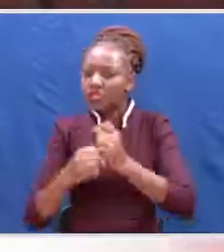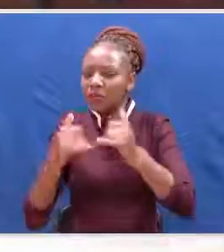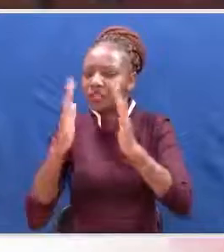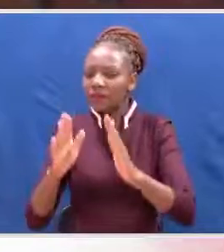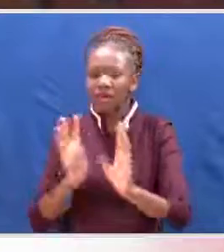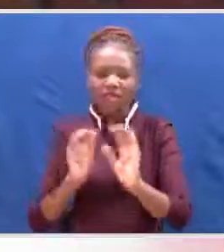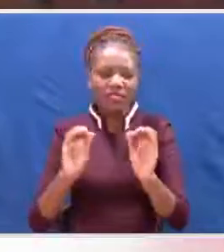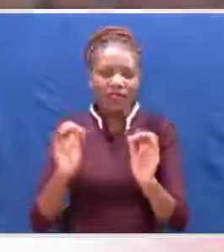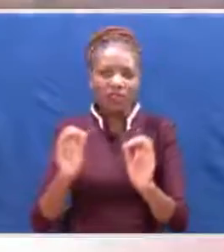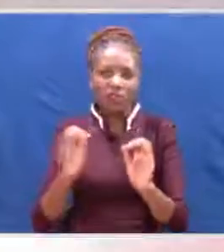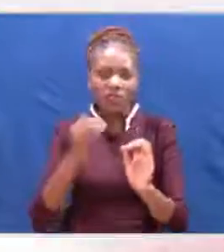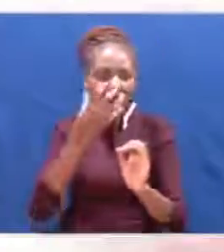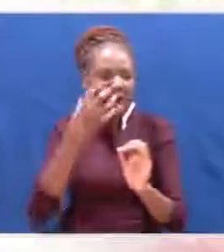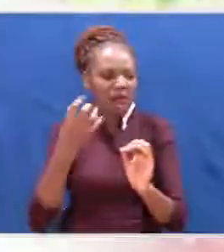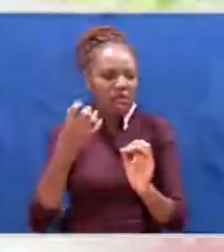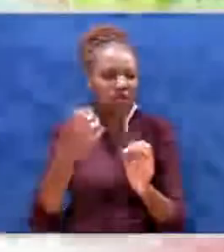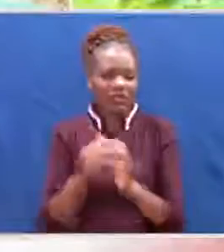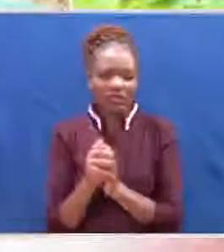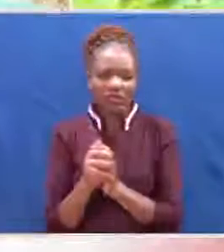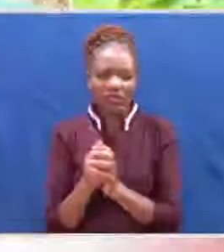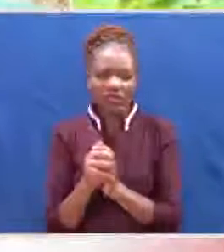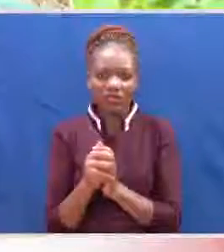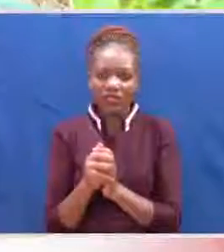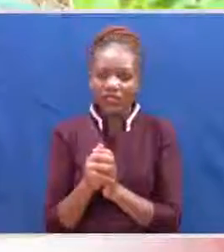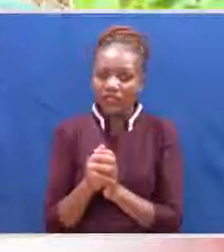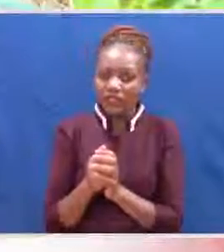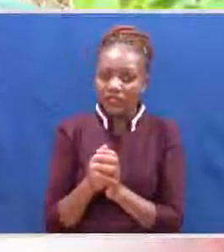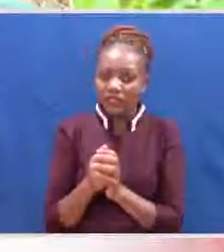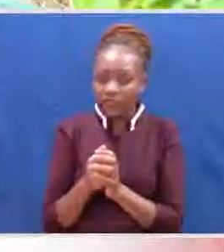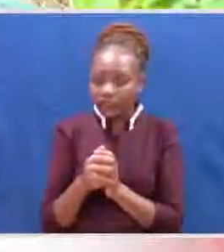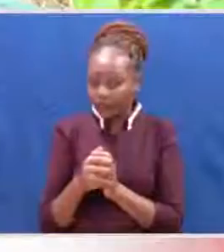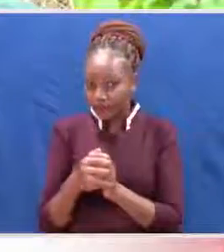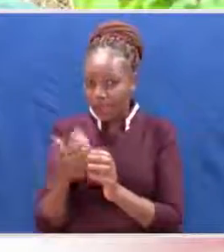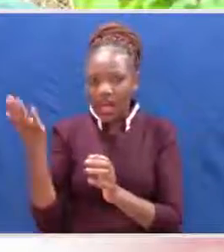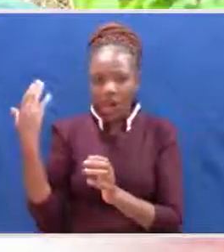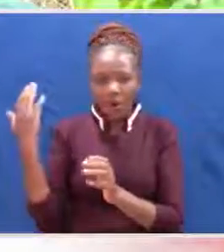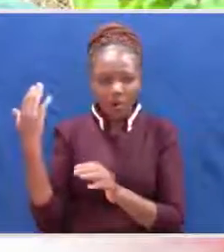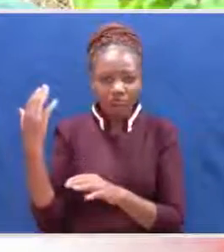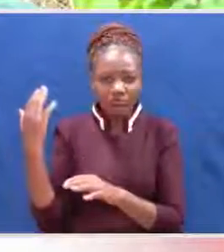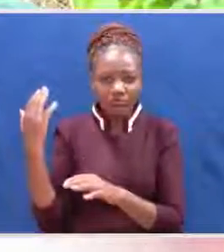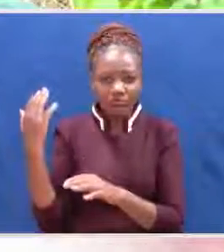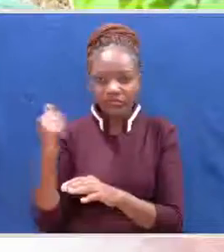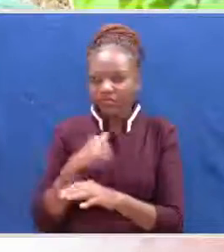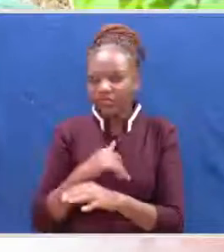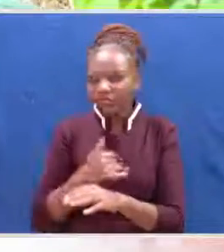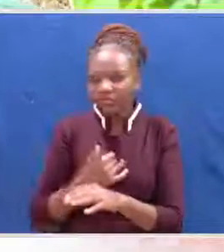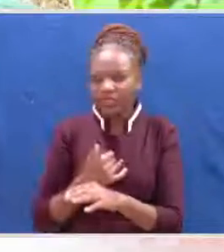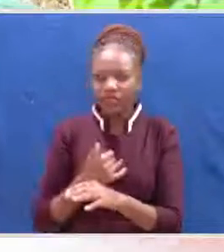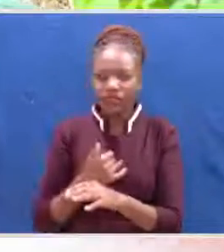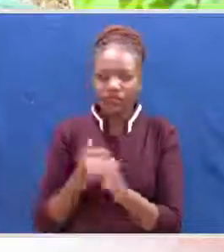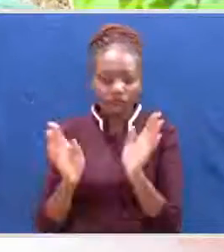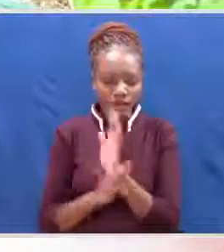arrogant and dismissive. Kuna time kwa life nilifeel yani ni kama yangu tu